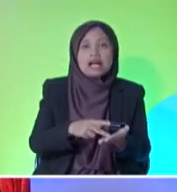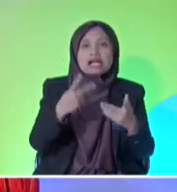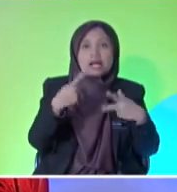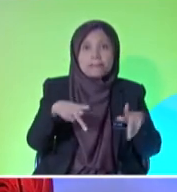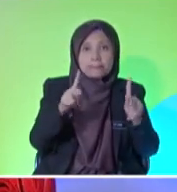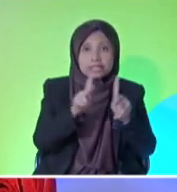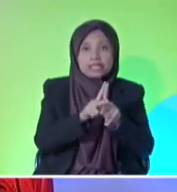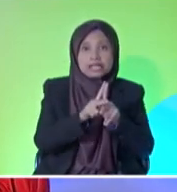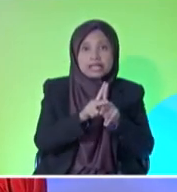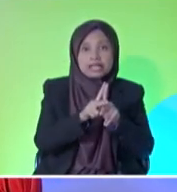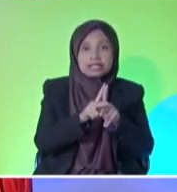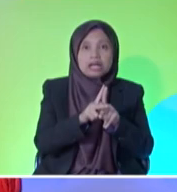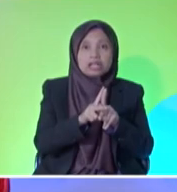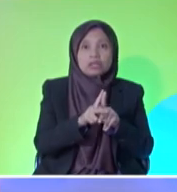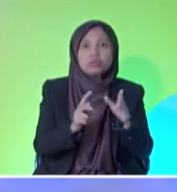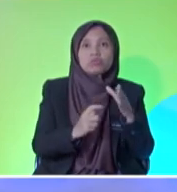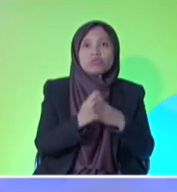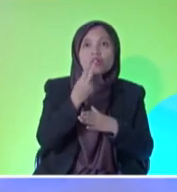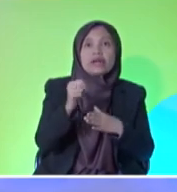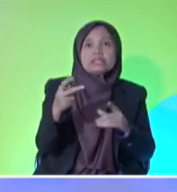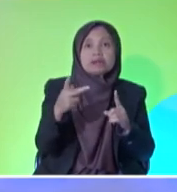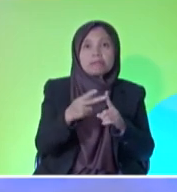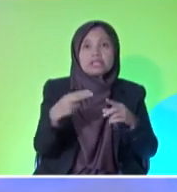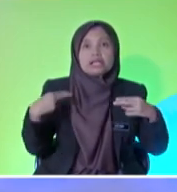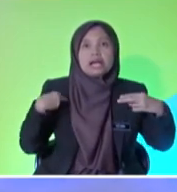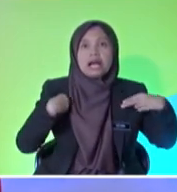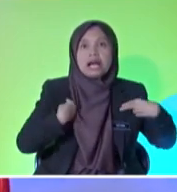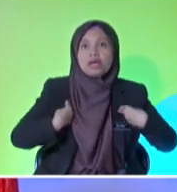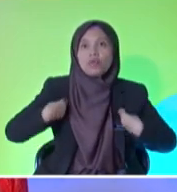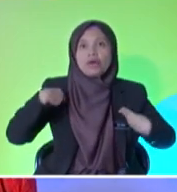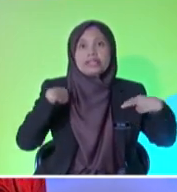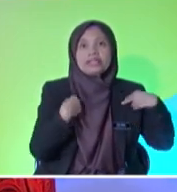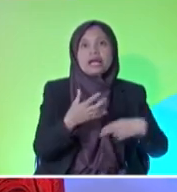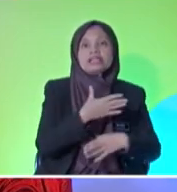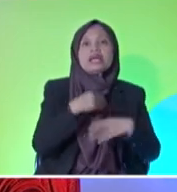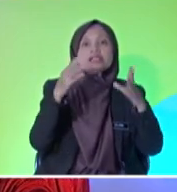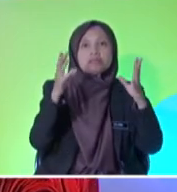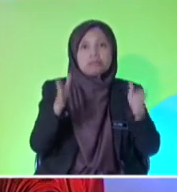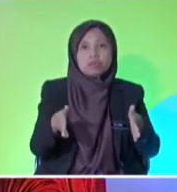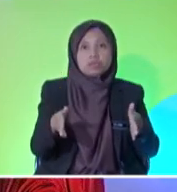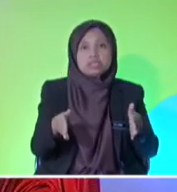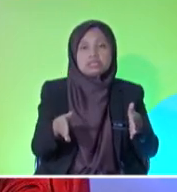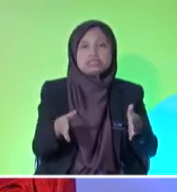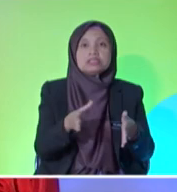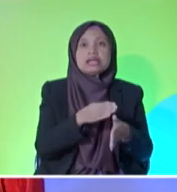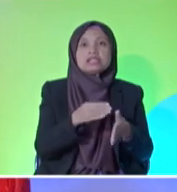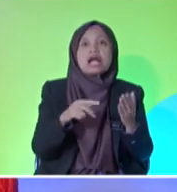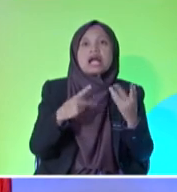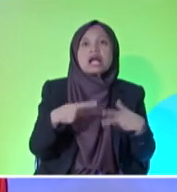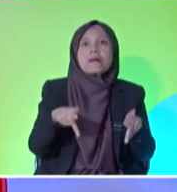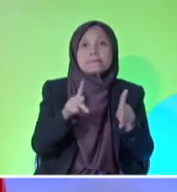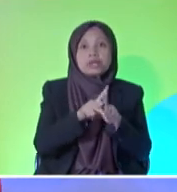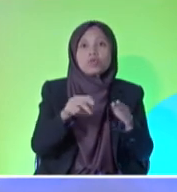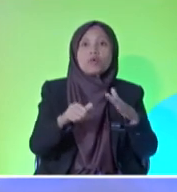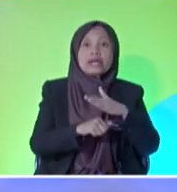tumbuhan kepada hewan dan manusia dan murid-muri aku akan paham Apakah ke pulau asal untuk percambahan biji ini dan juga perubahan